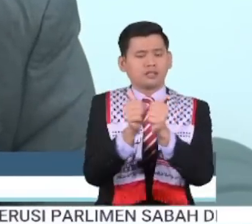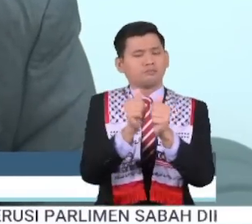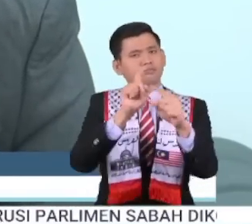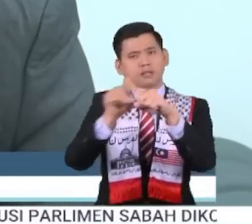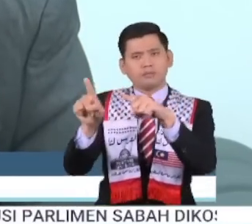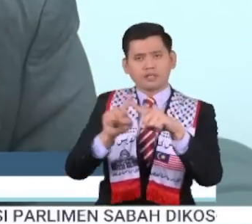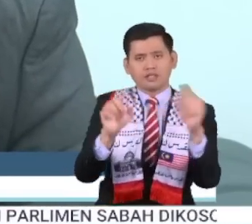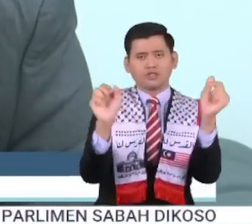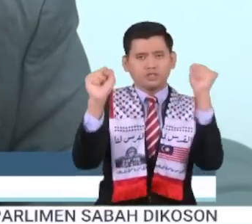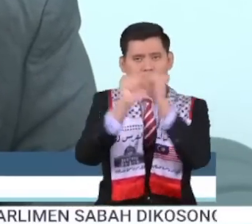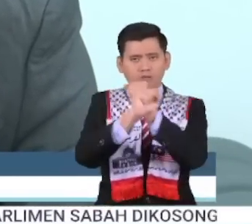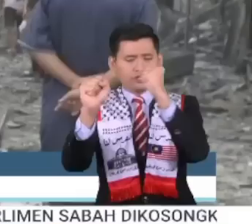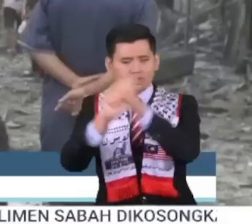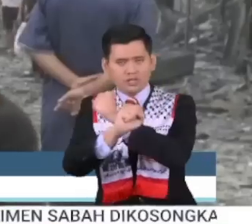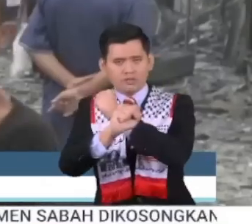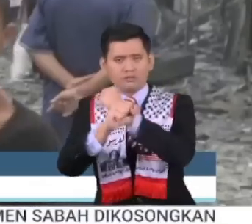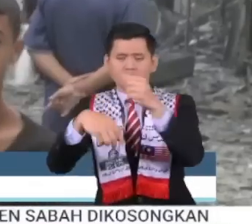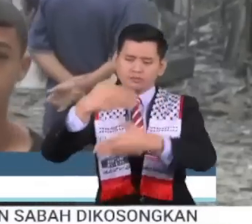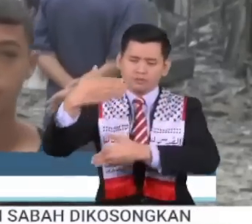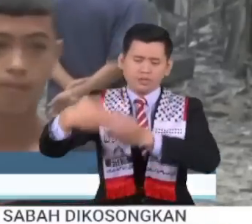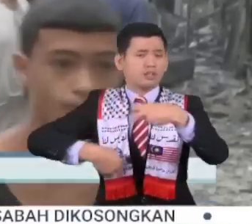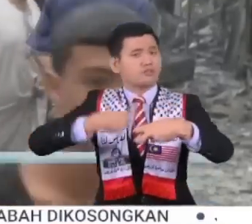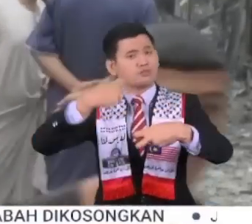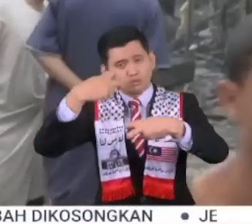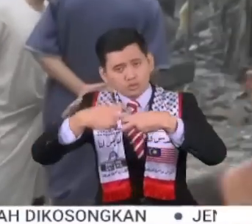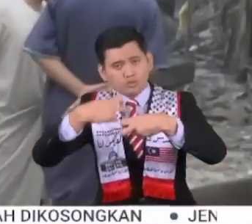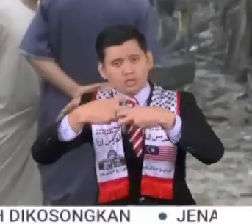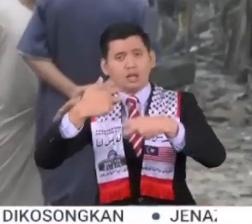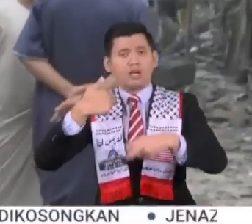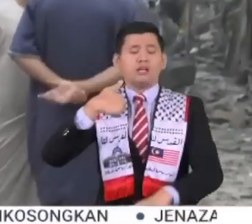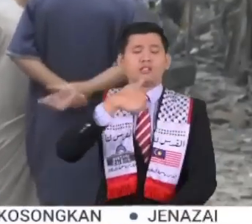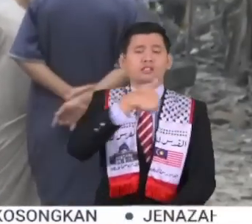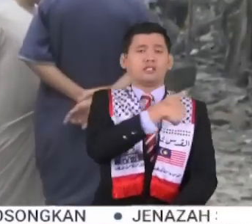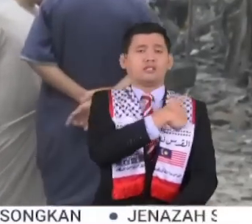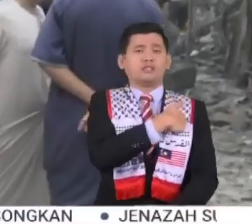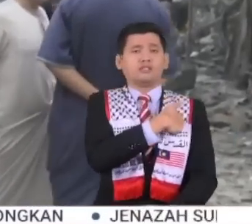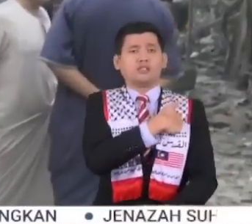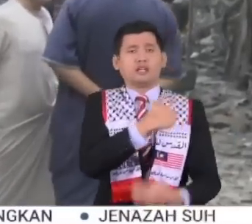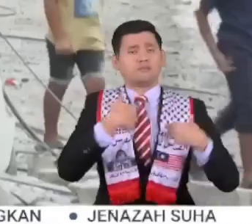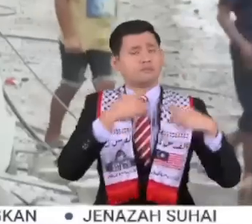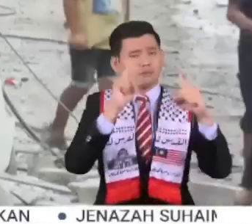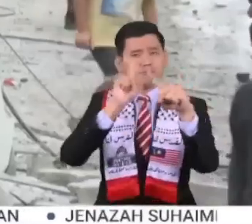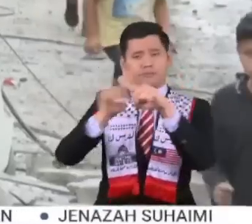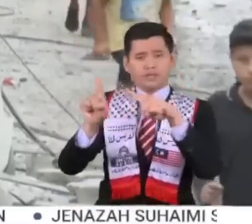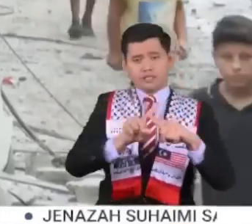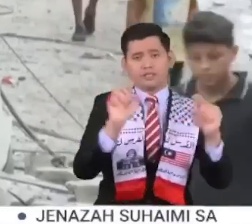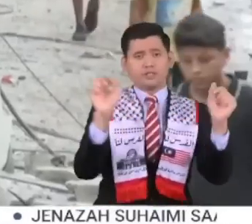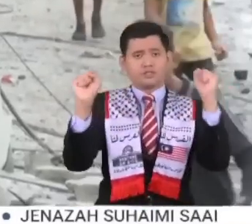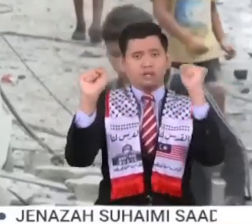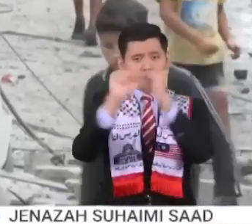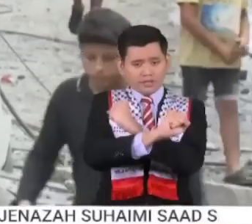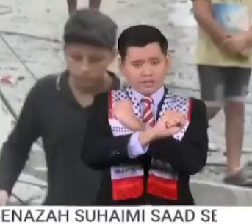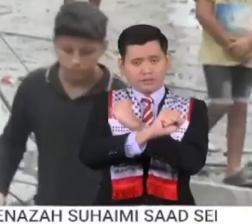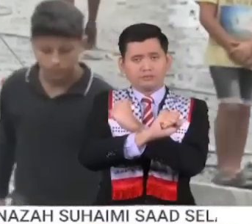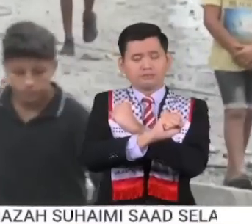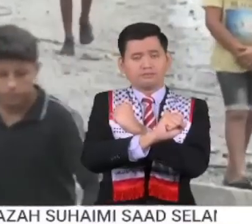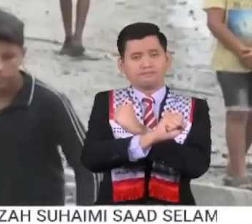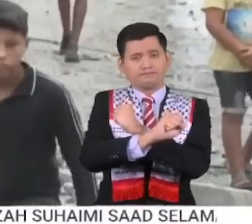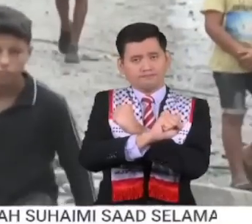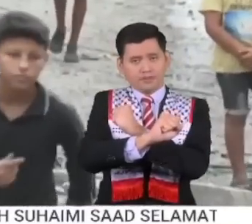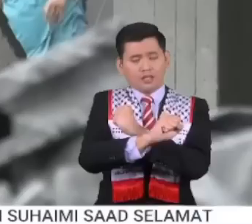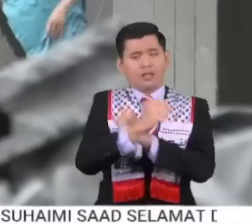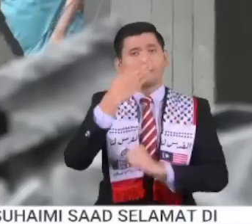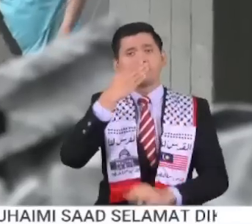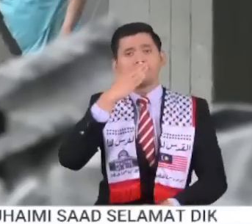keadaan makin susah, because kita fight untuk kita punya tanah. So mereka still